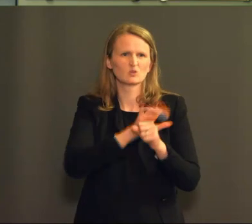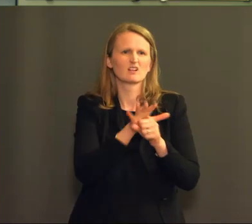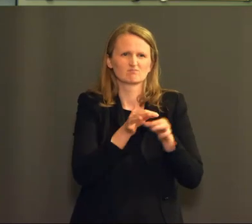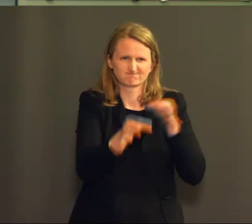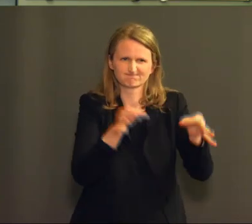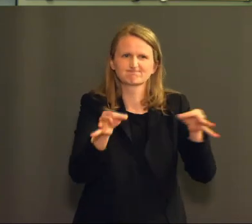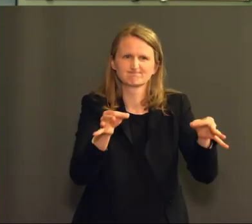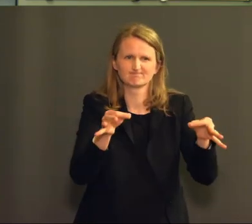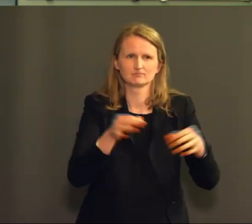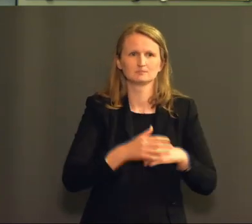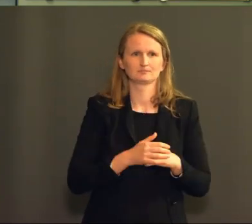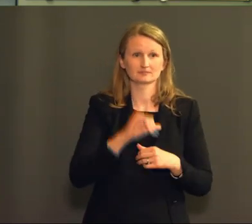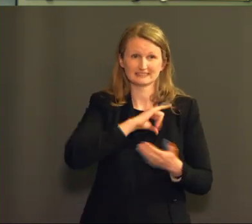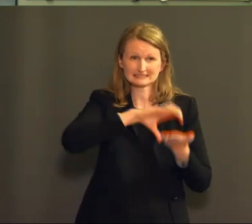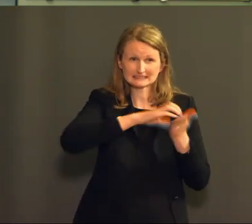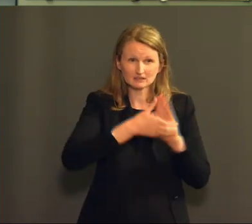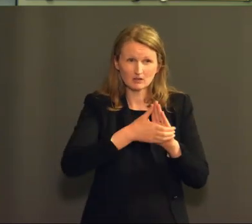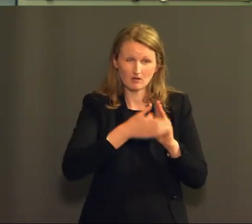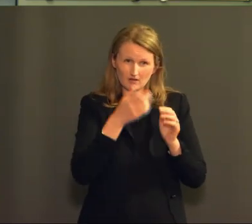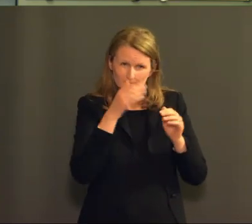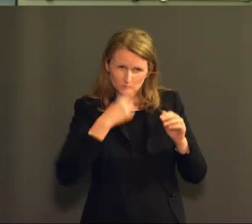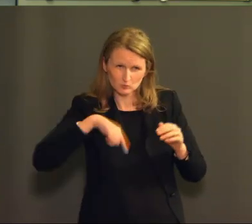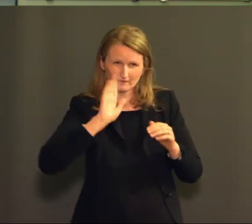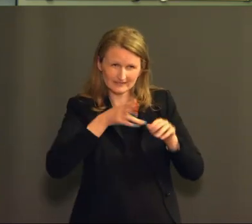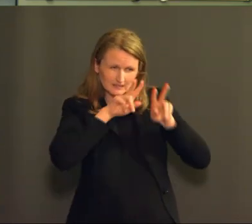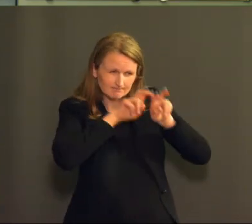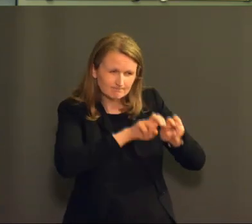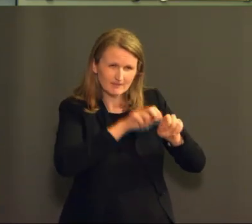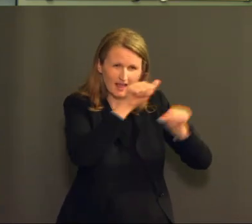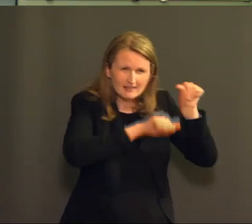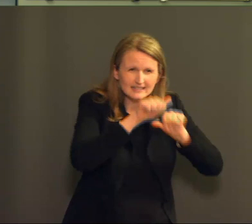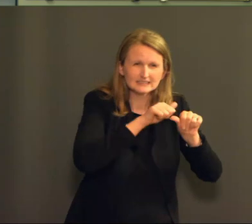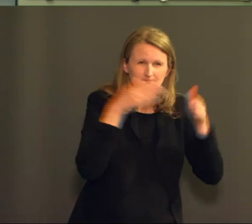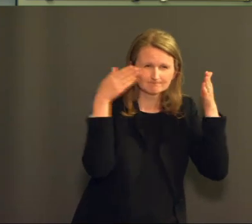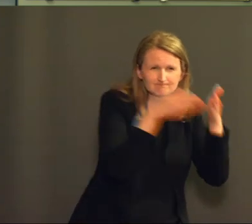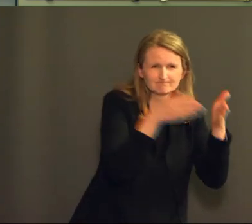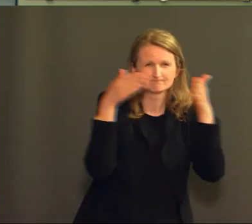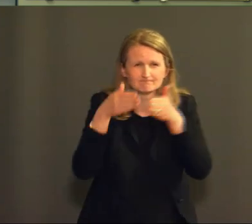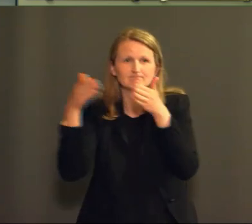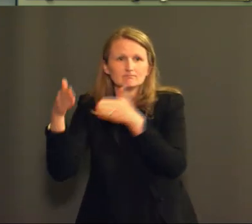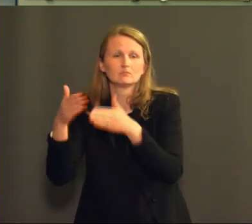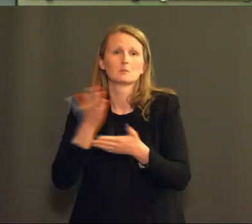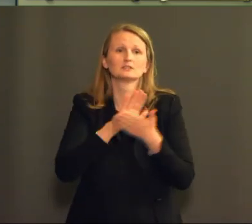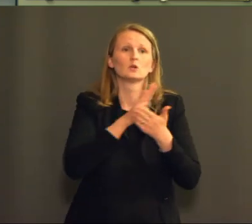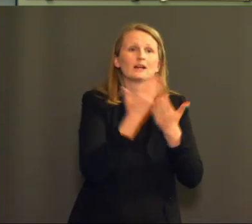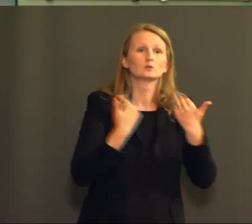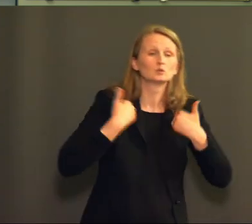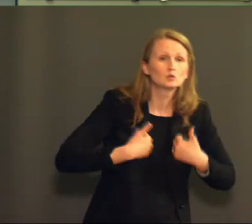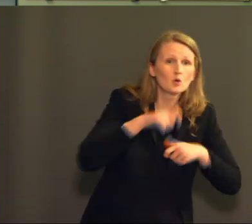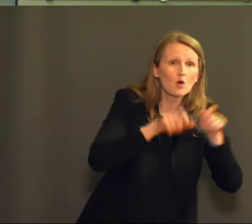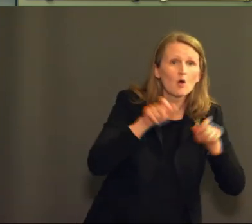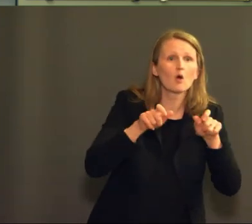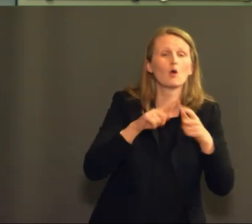public, travailleurs indépendants, emplois intérimaires ou contrats étudiants, tous les travailleurs sont